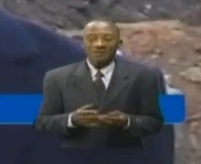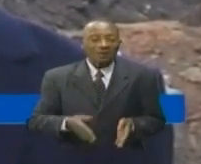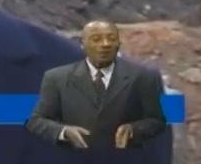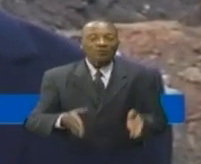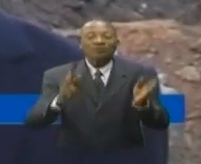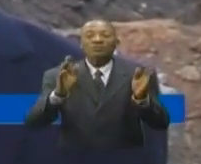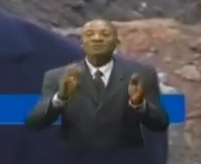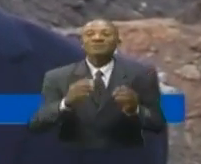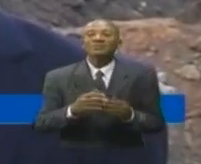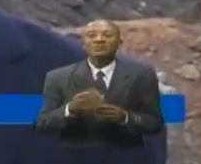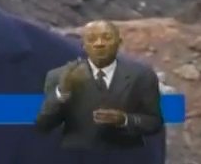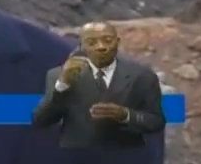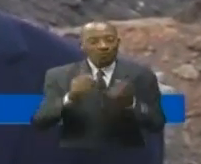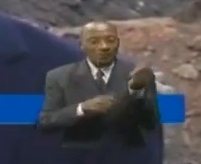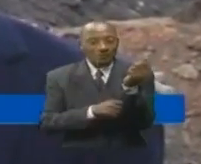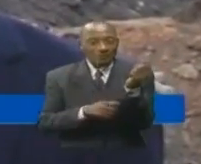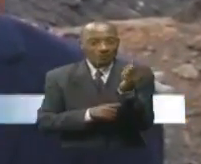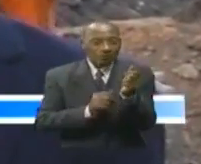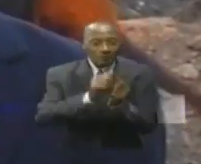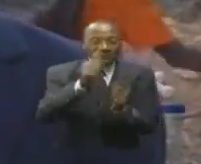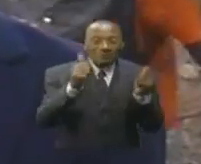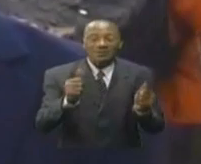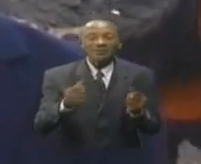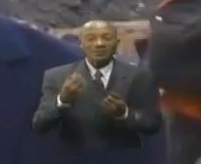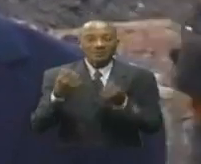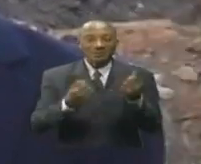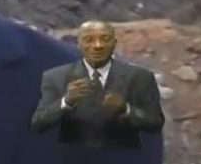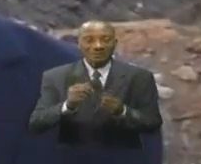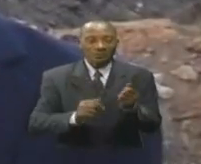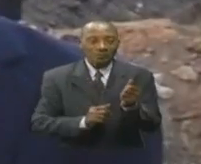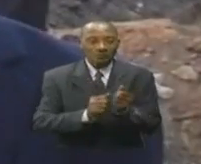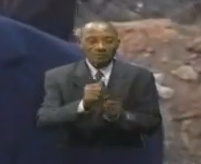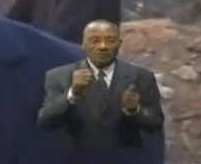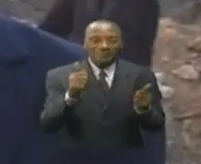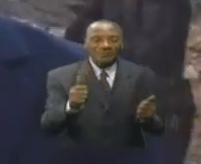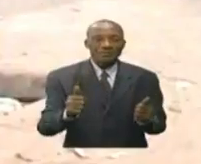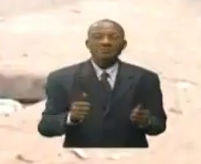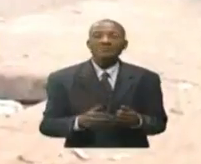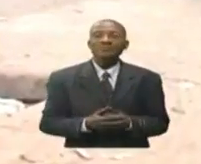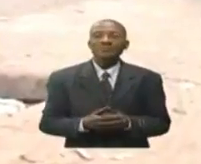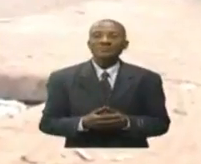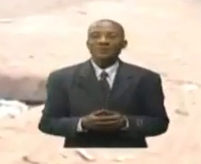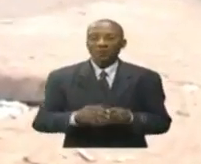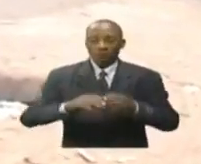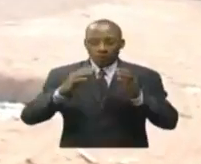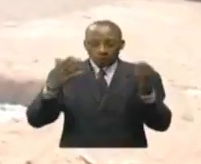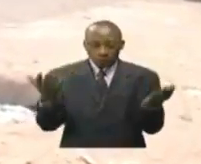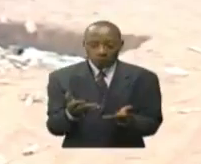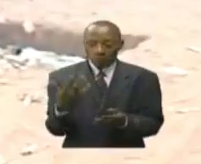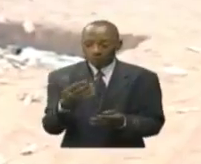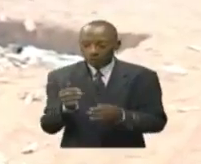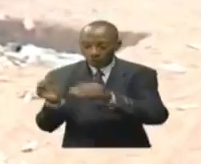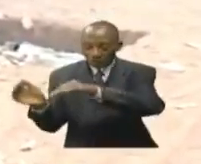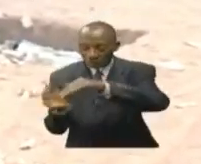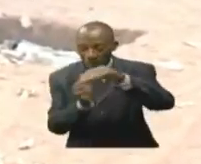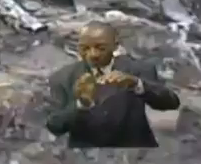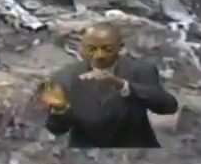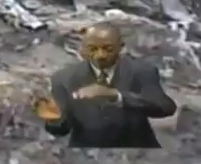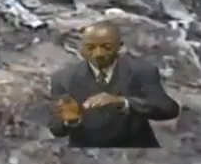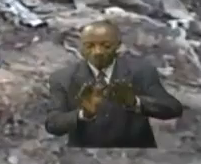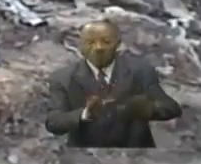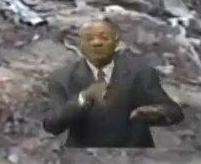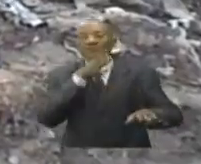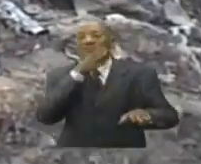noyer dans les inondations. Donc nous interpellons l'OVD de faire en sorte que non, toutes ces immondices soient évacuées. La population exige les contrôles des